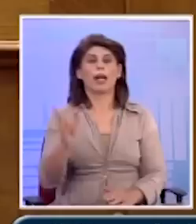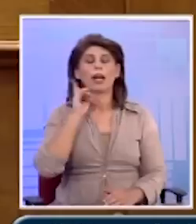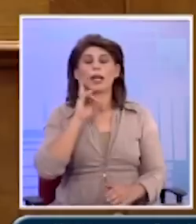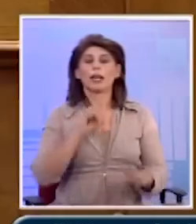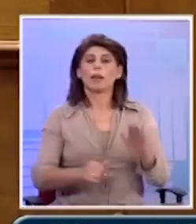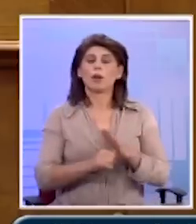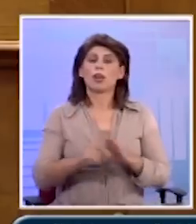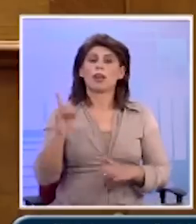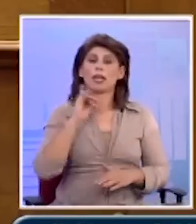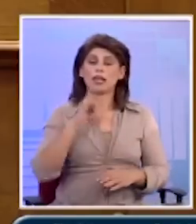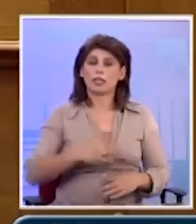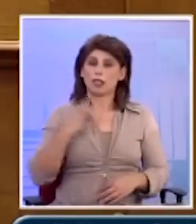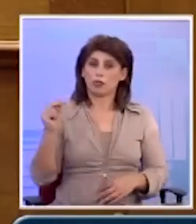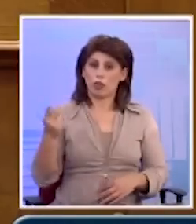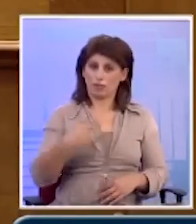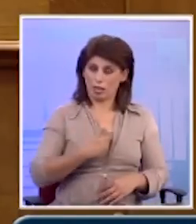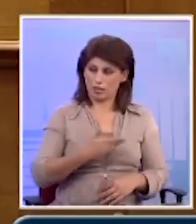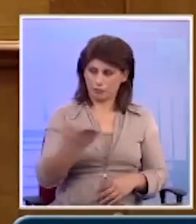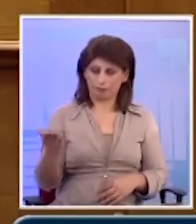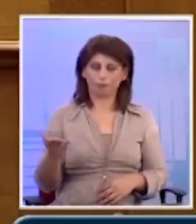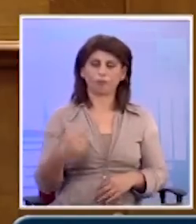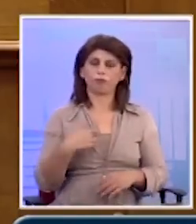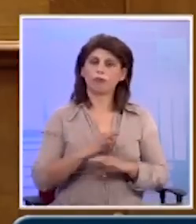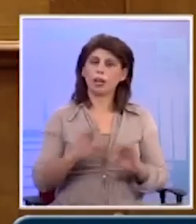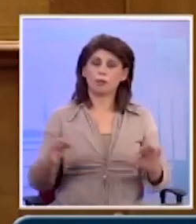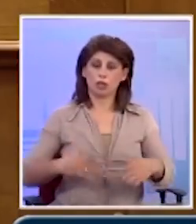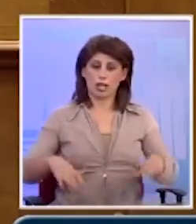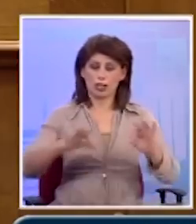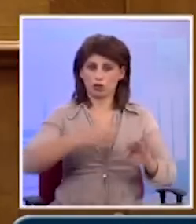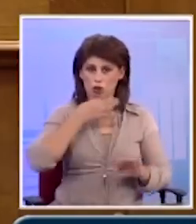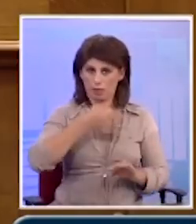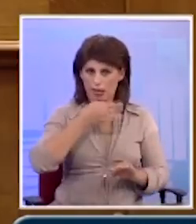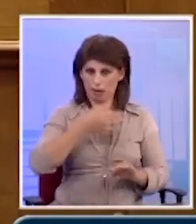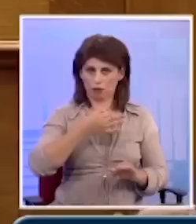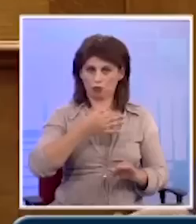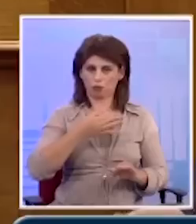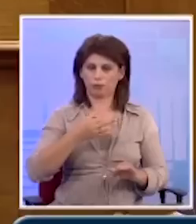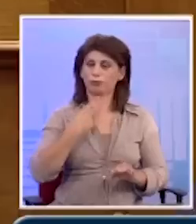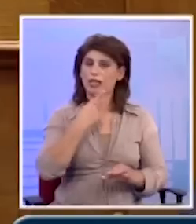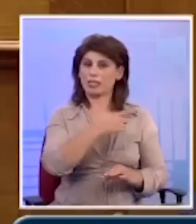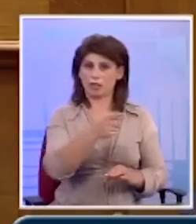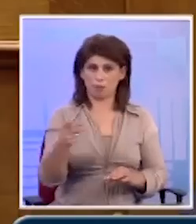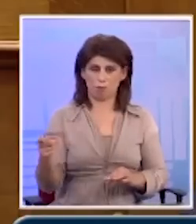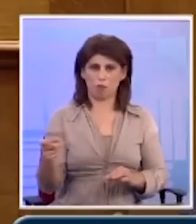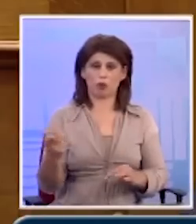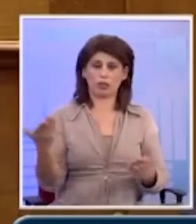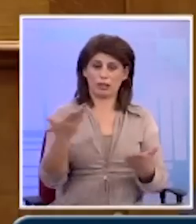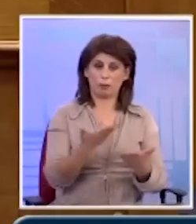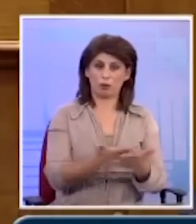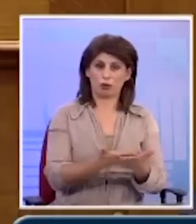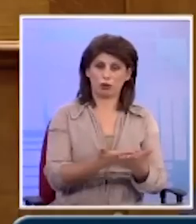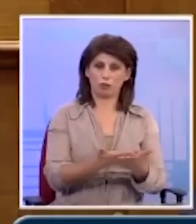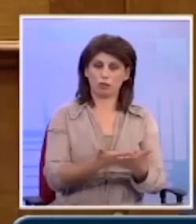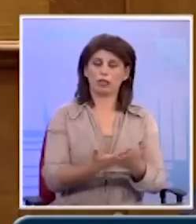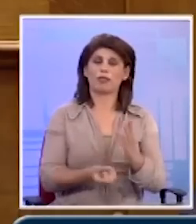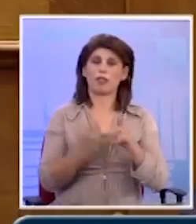Πρόεδρε, κυρίες και κύριοι βουλευτές, ήμουν έτοιμος να ξεκινήσω την τοποθέτησή μου λέγοντας ότι η πρόταση την οποία κατέθεσε η